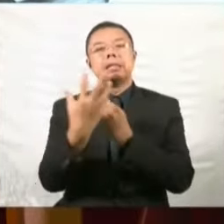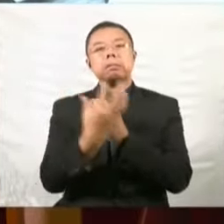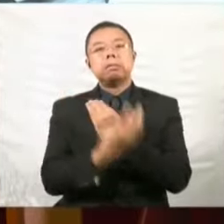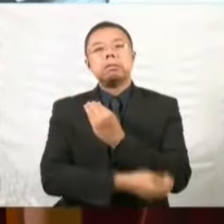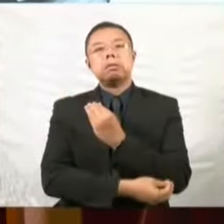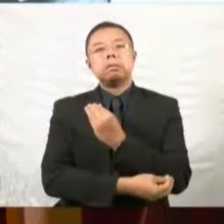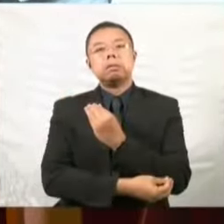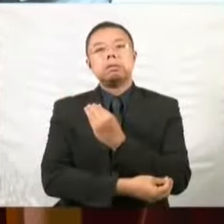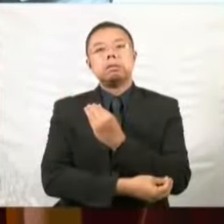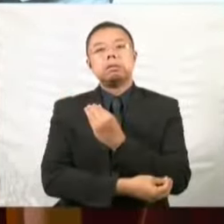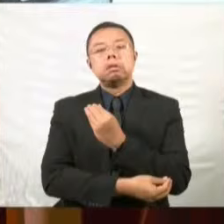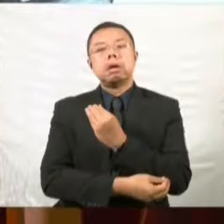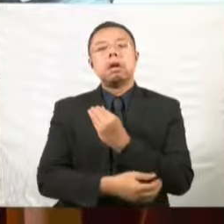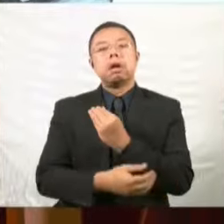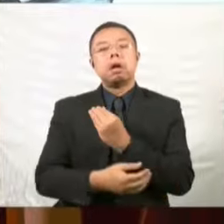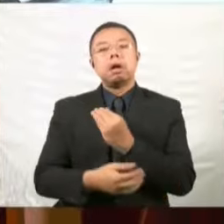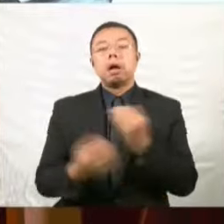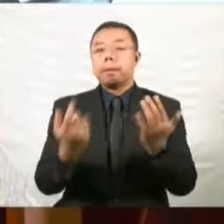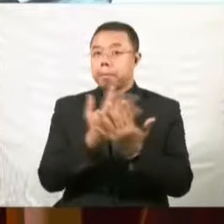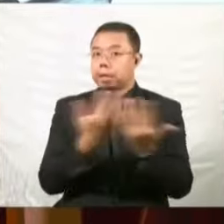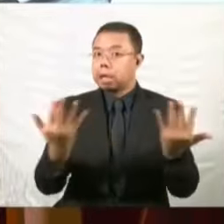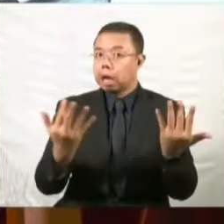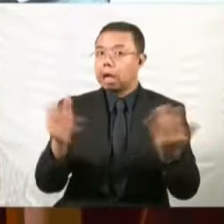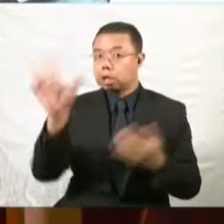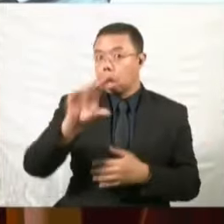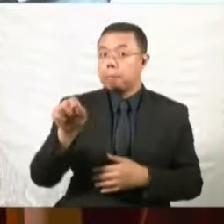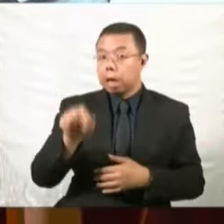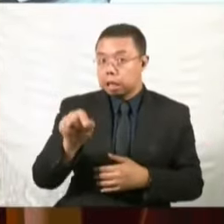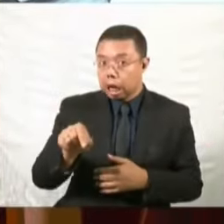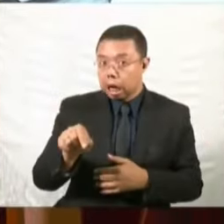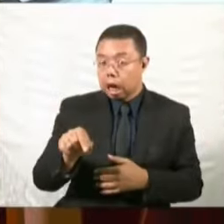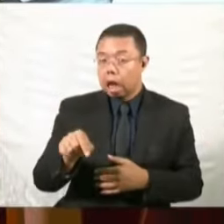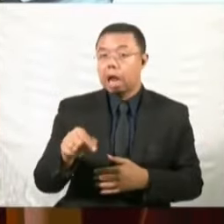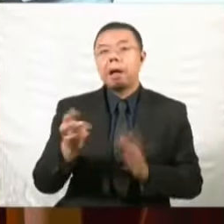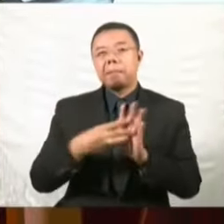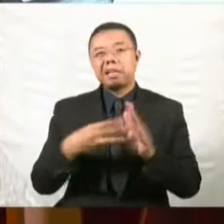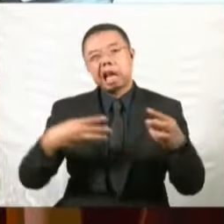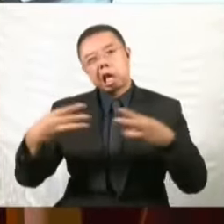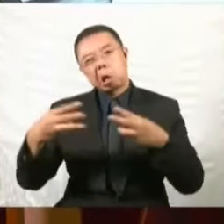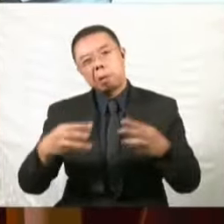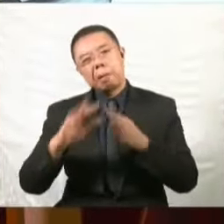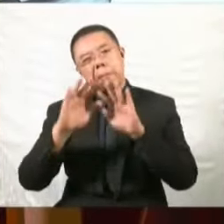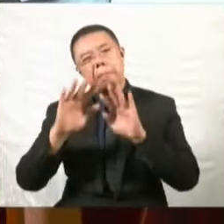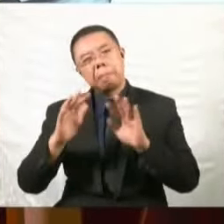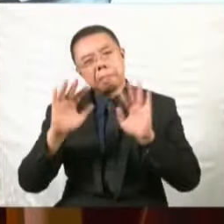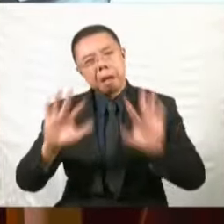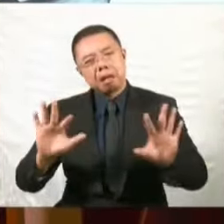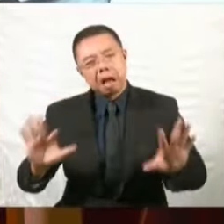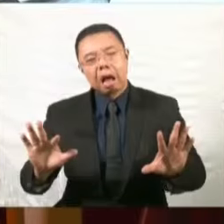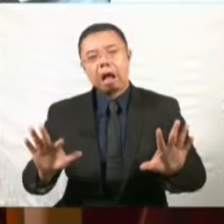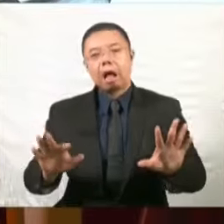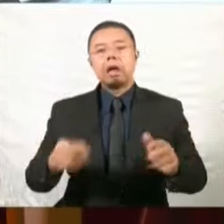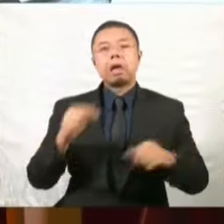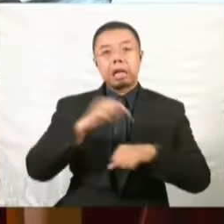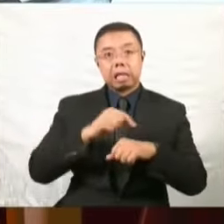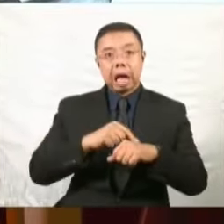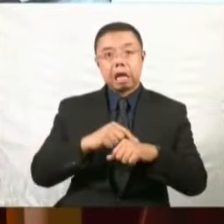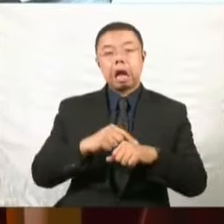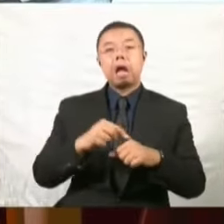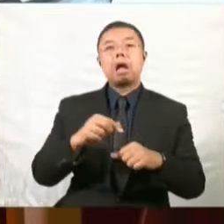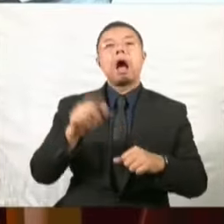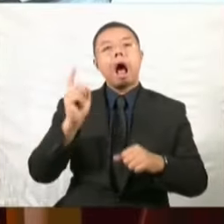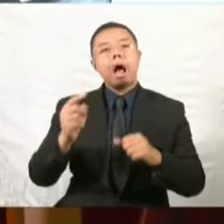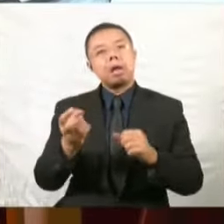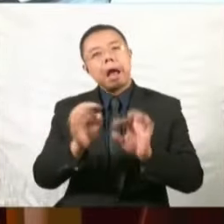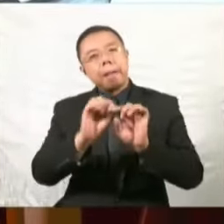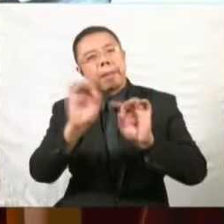terjadi di mana masyarakatnya pun sedang mengalami krisis ekonomi bahkan terjadi kesenjangan sosial